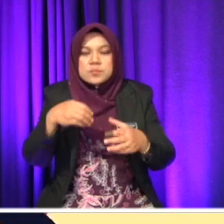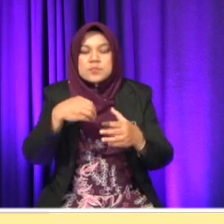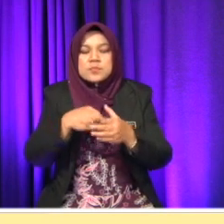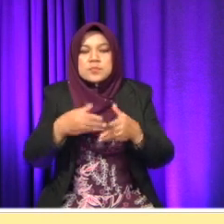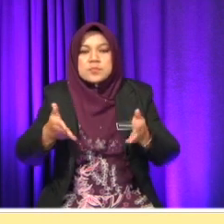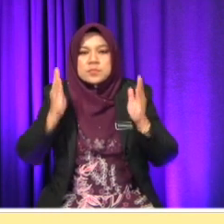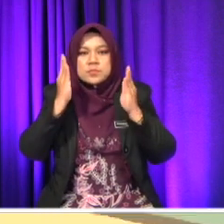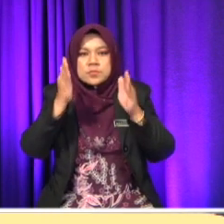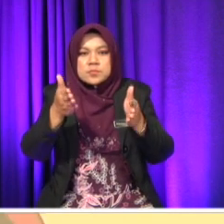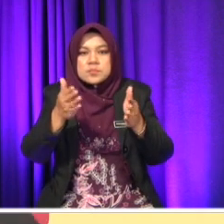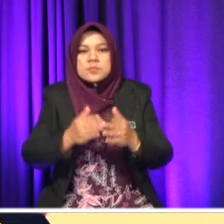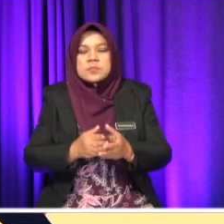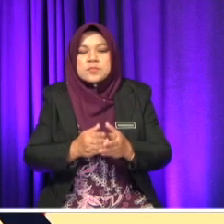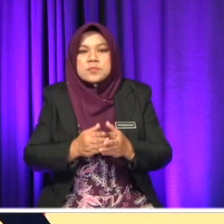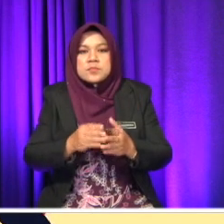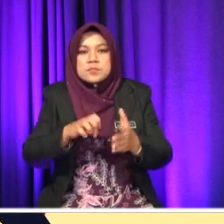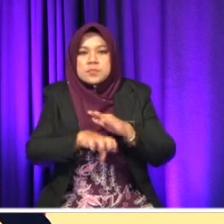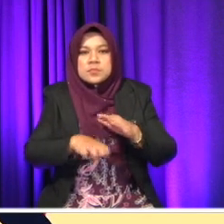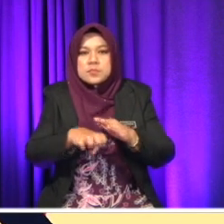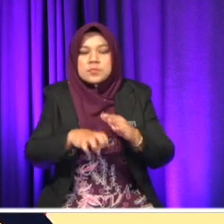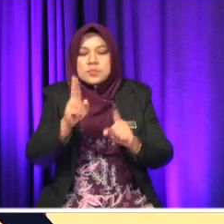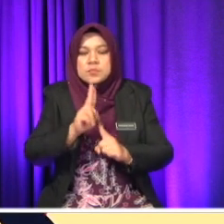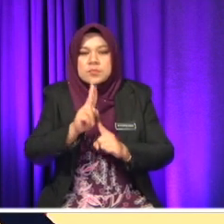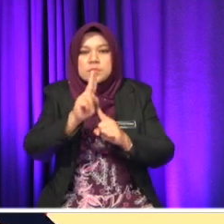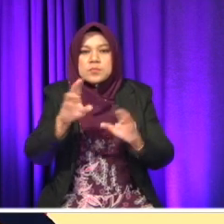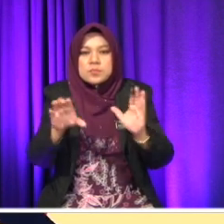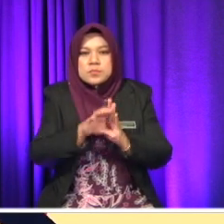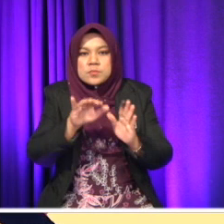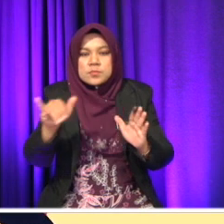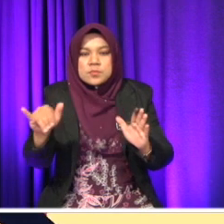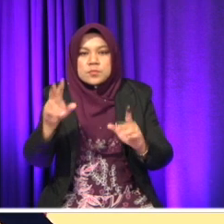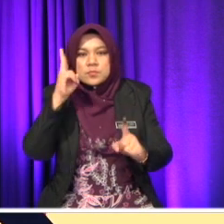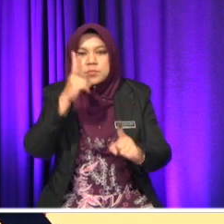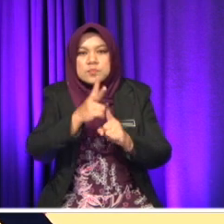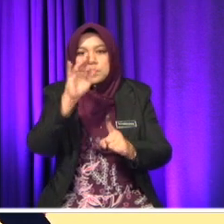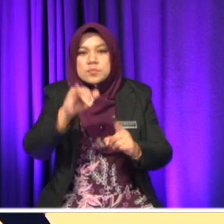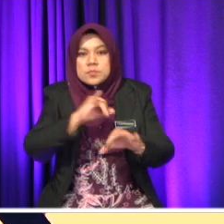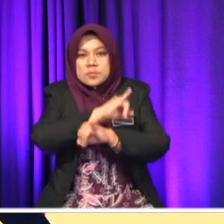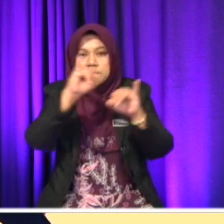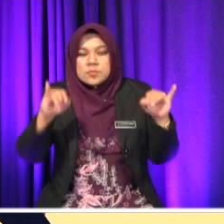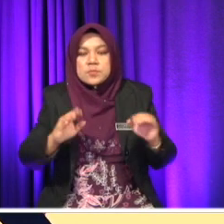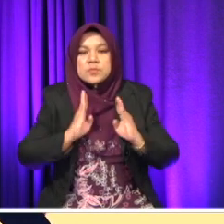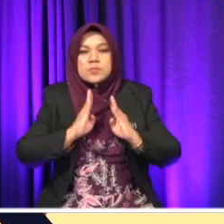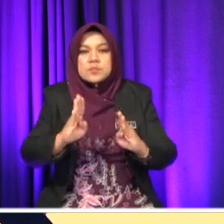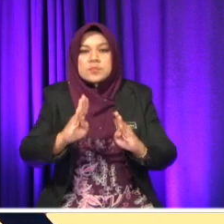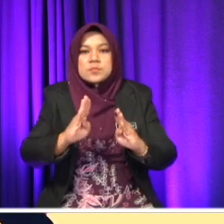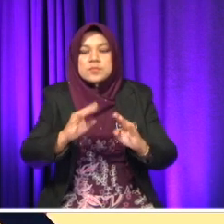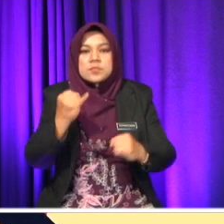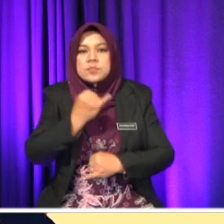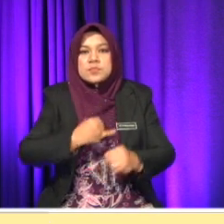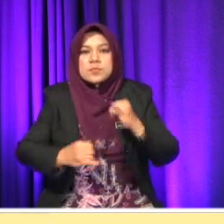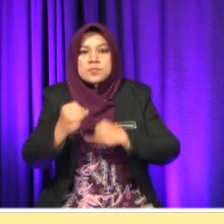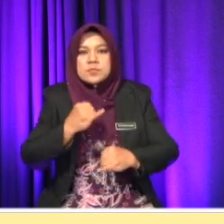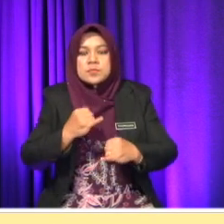mendorong kepada 6 elemen kepemimpinan utama seperti mempunyai visi yang jelas keberanian berintegriti